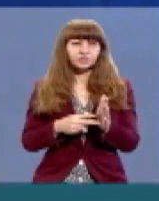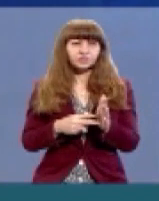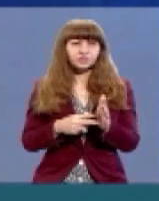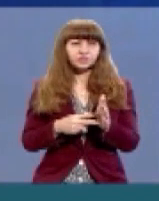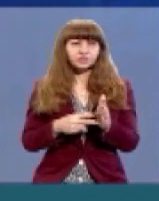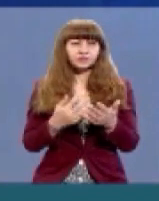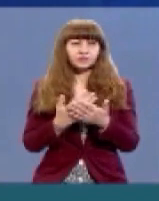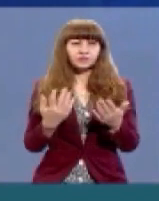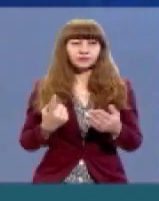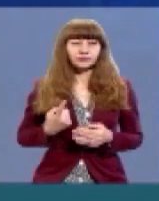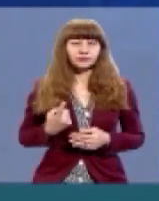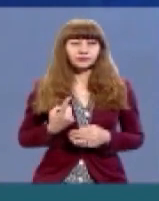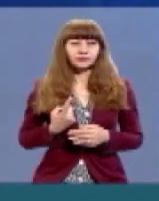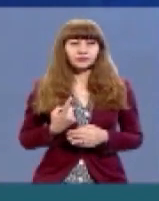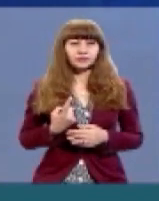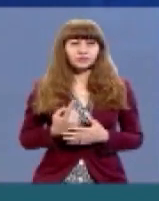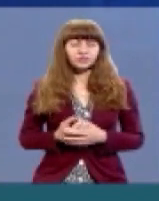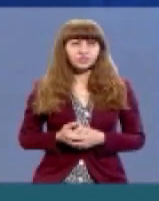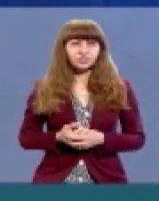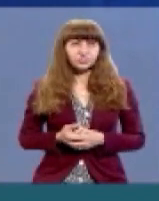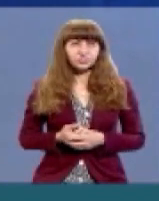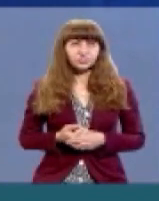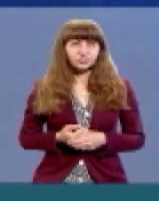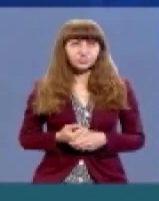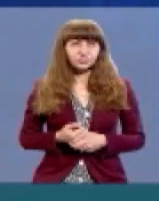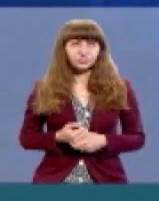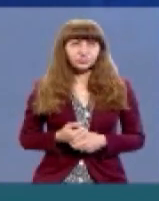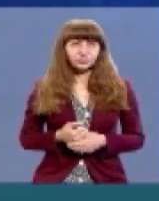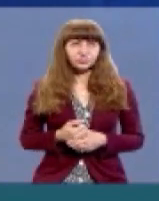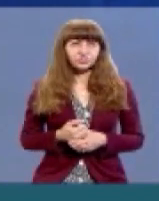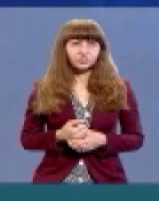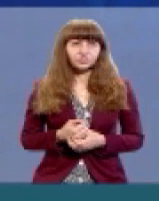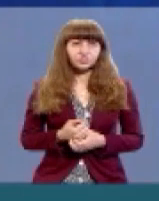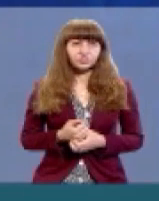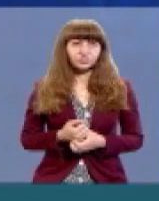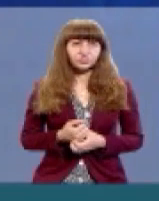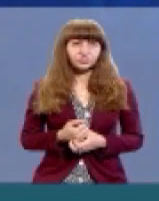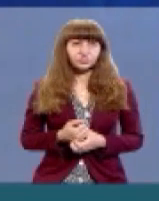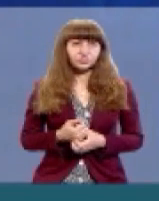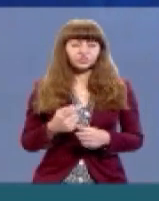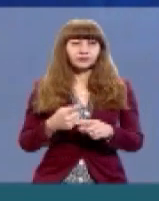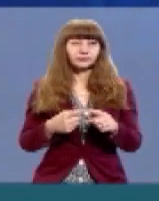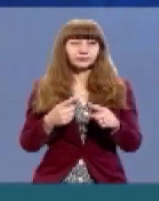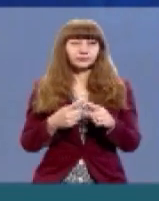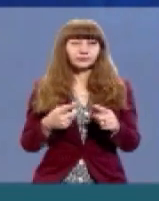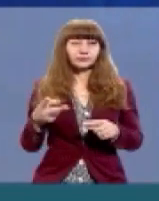работу. Мы начали проект с изготовления деталей